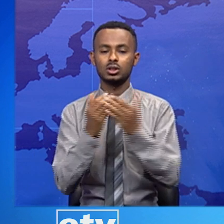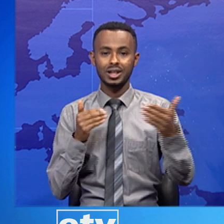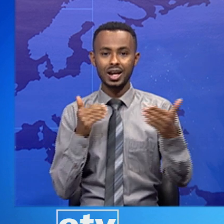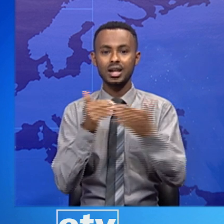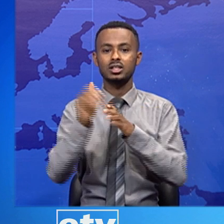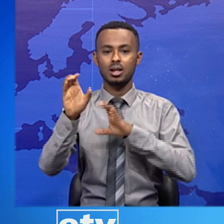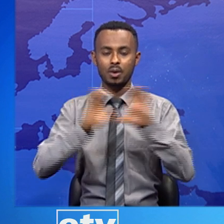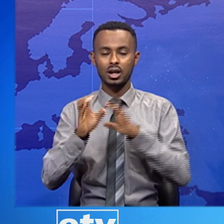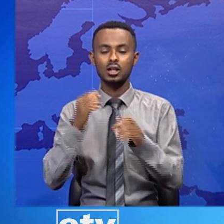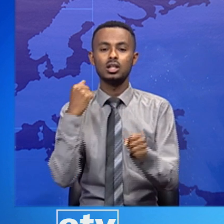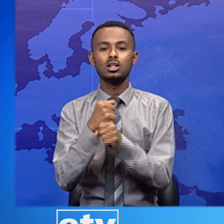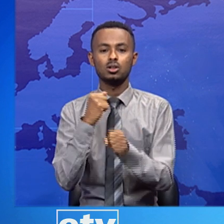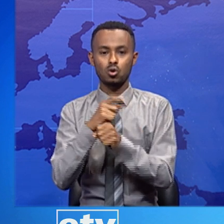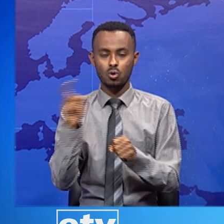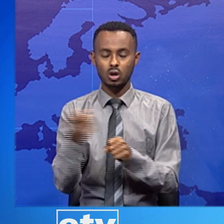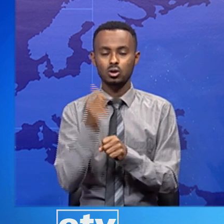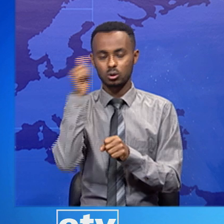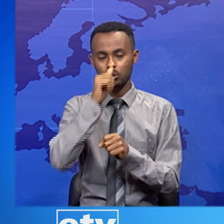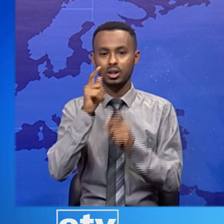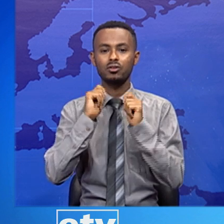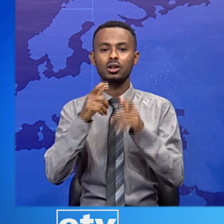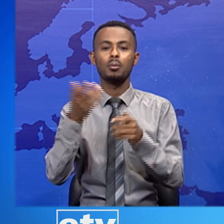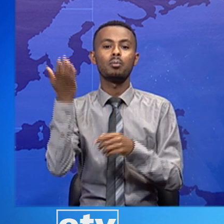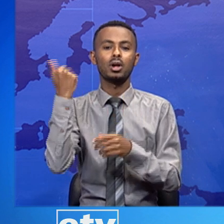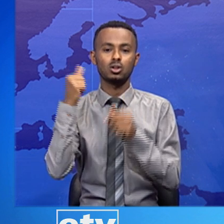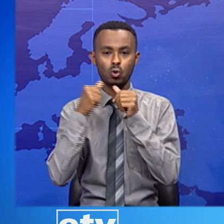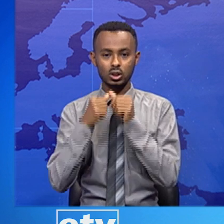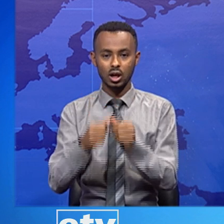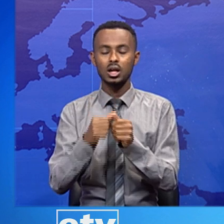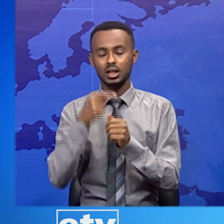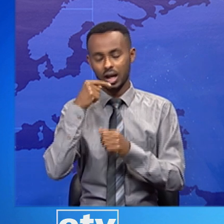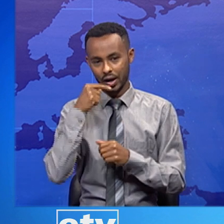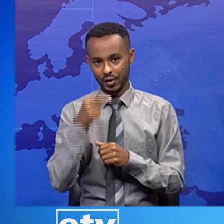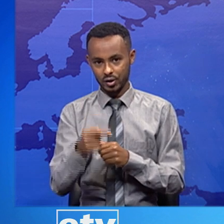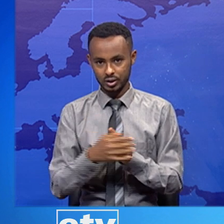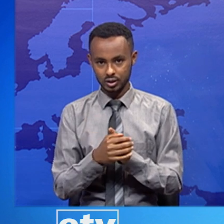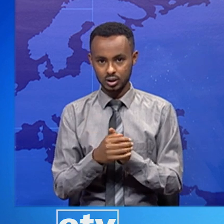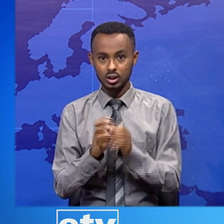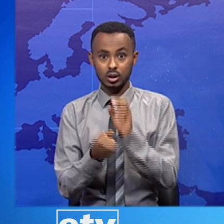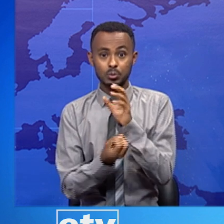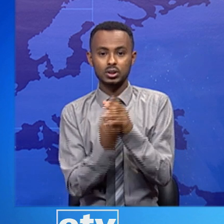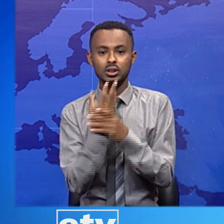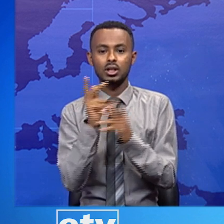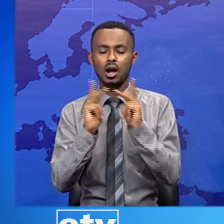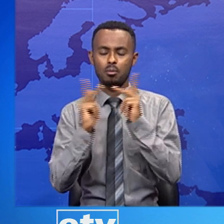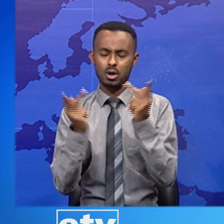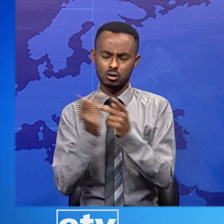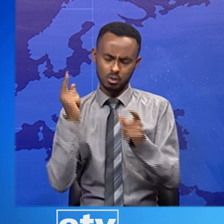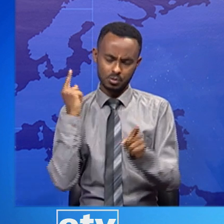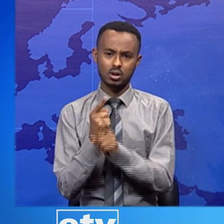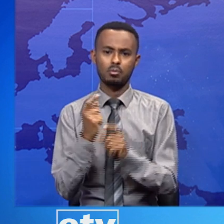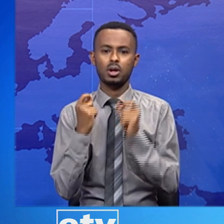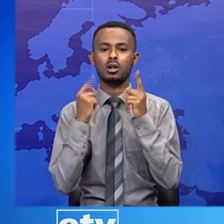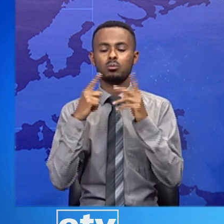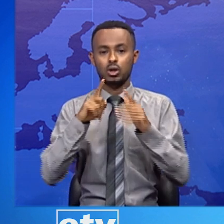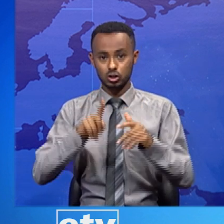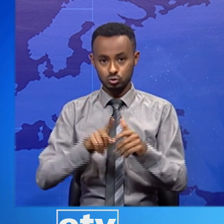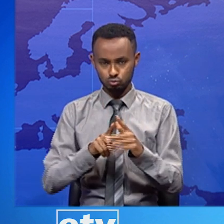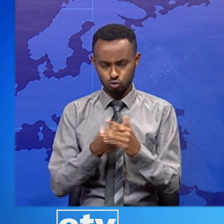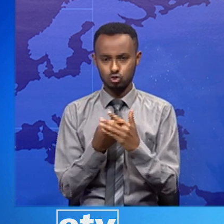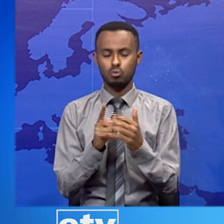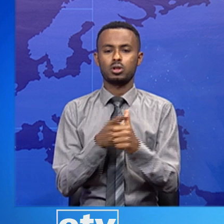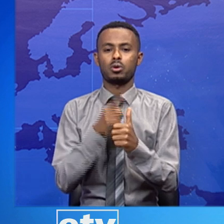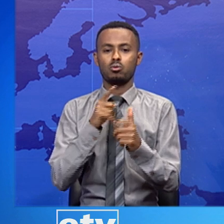የተደራሽ ለማድረግ እየሰሩ መሆኑን ከኢትዮጵያ በነብራቸው ጋር ተናግረዋል። ብልጽግና ፓርቲ በሚገባ ይገነዘባል ከጅምሩ አንስቶ ማለት